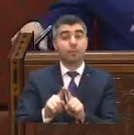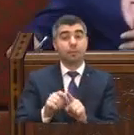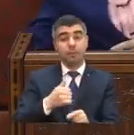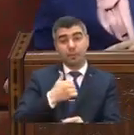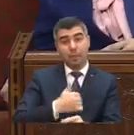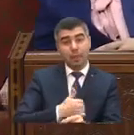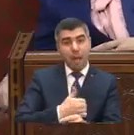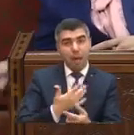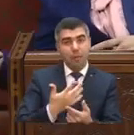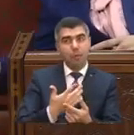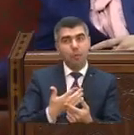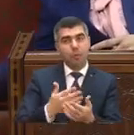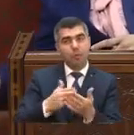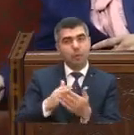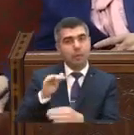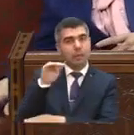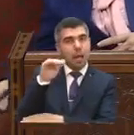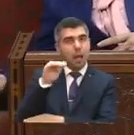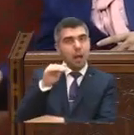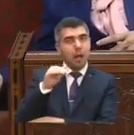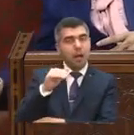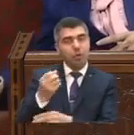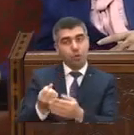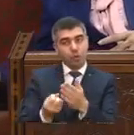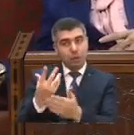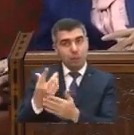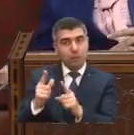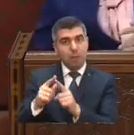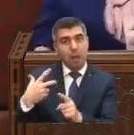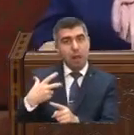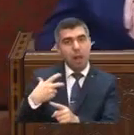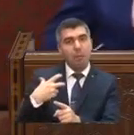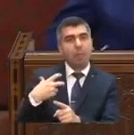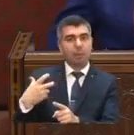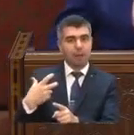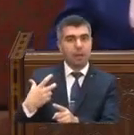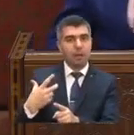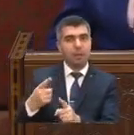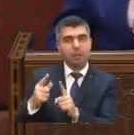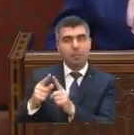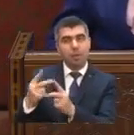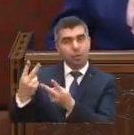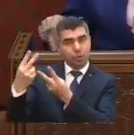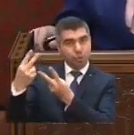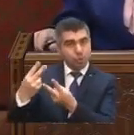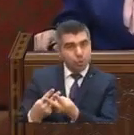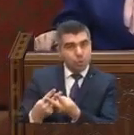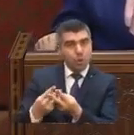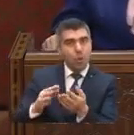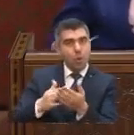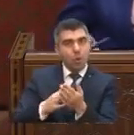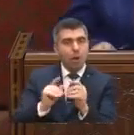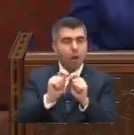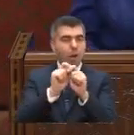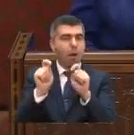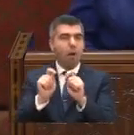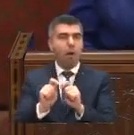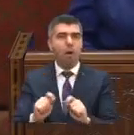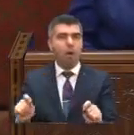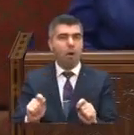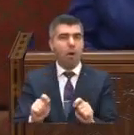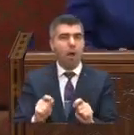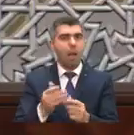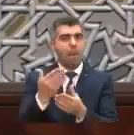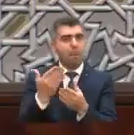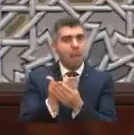مستعدين السيد النائب المحترم الى عندكم شي مستثمرين، هذا قطاع محرر، وتنقولوا حنا تنديروا طلبات ديال العروض، اللي بغى يستثمر